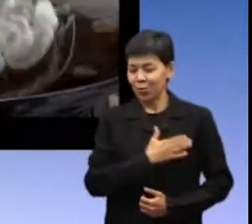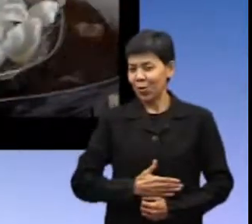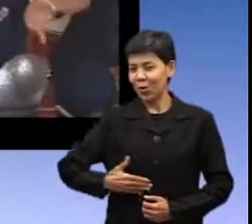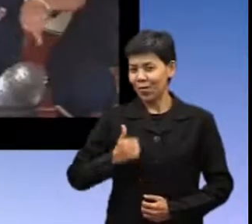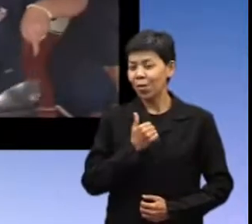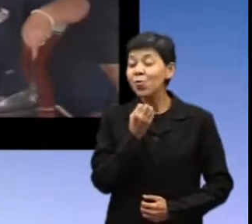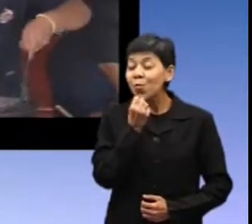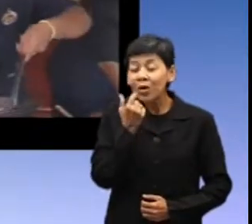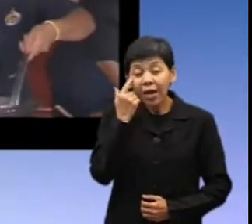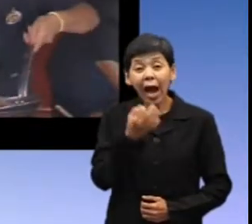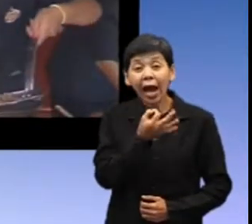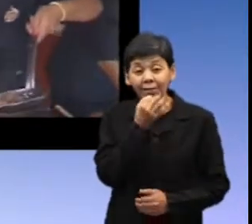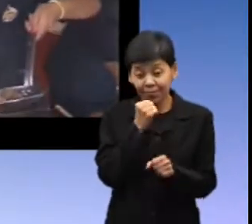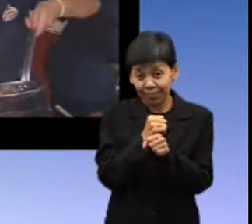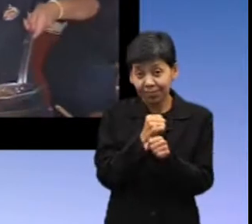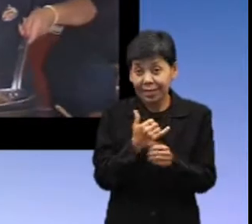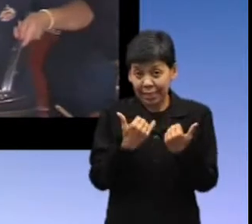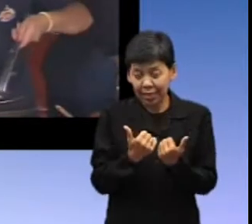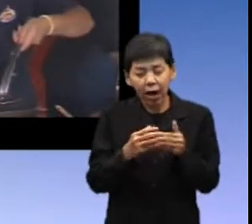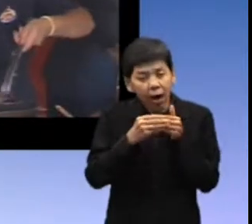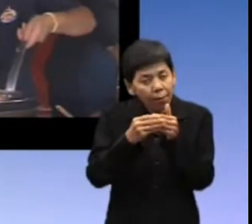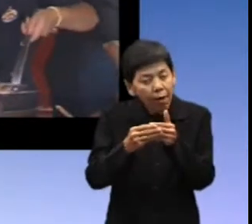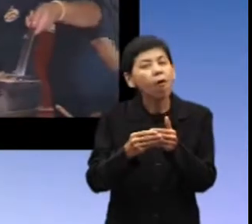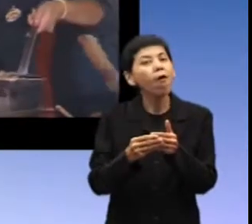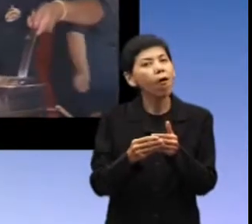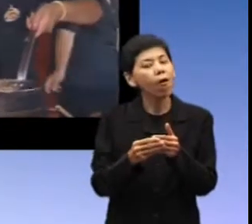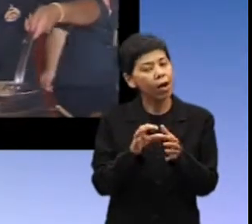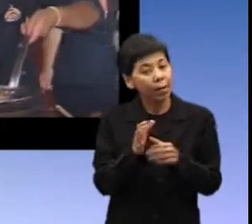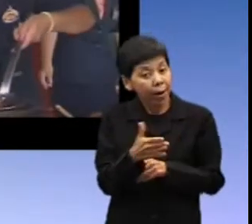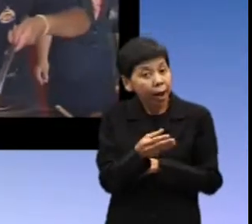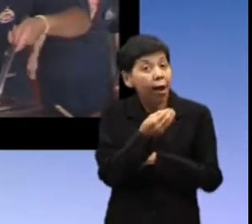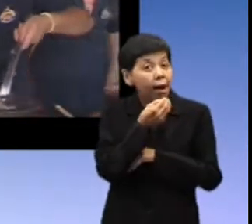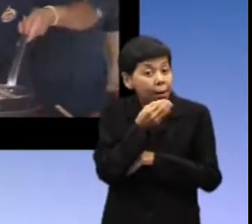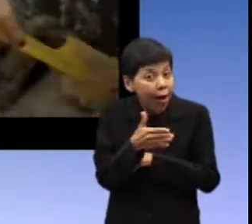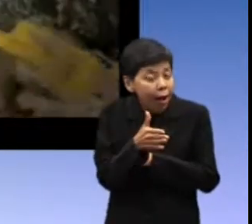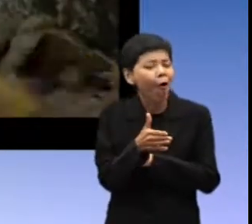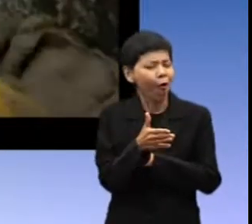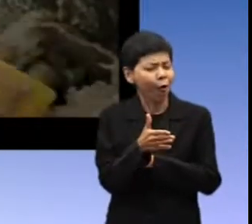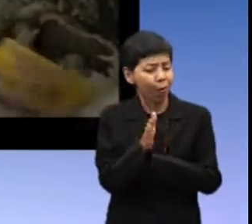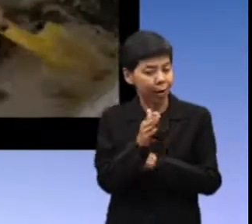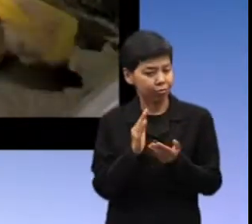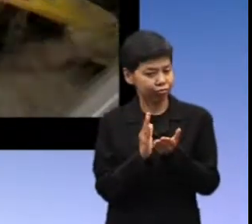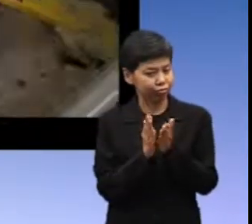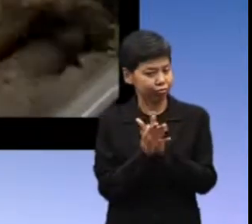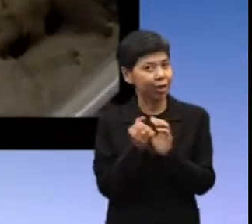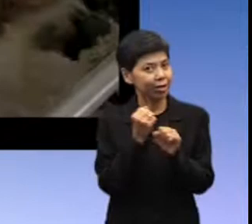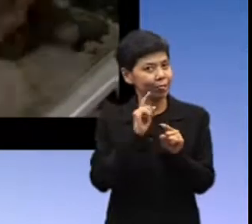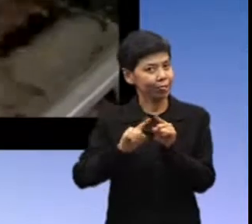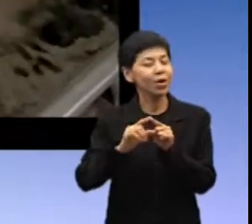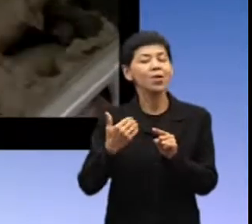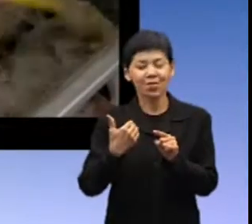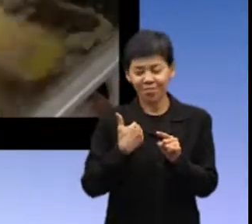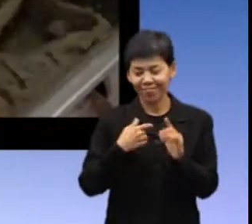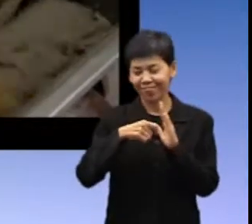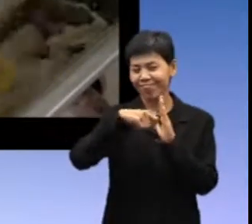ภาพสร้างงานสร้างอาชีพจะพาท่านผู้ชมที่ชอบกินปลาไปดูผลิตภัณฑ์แปรรูปจากปลาที่จังหวัดน